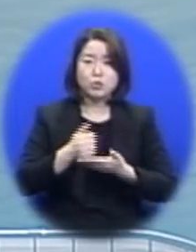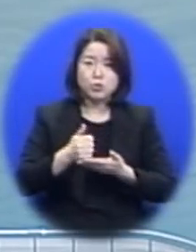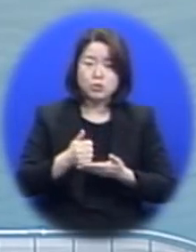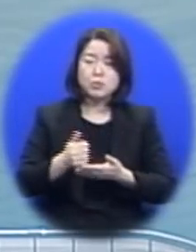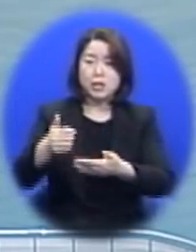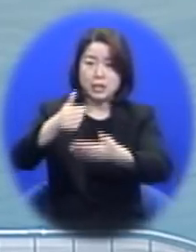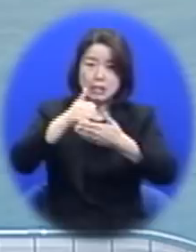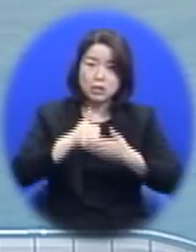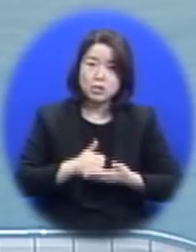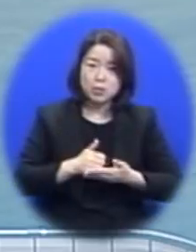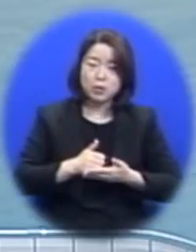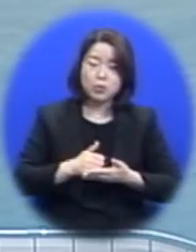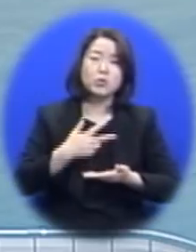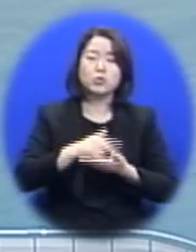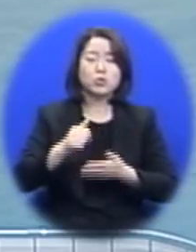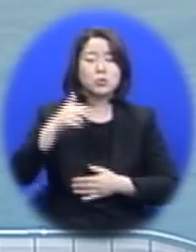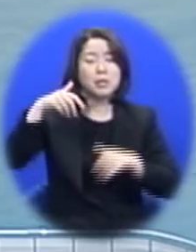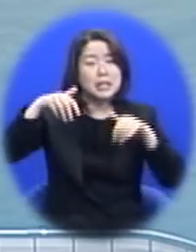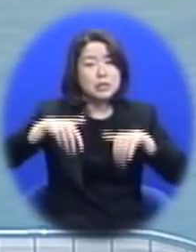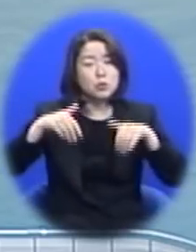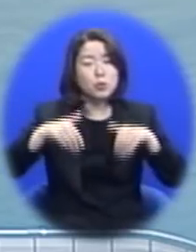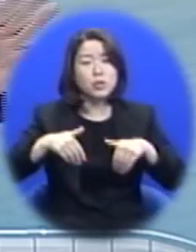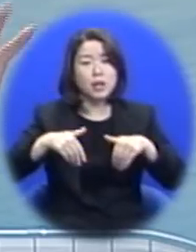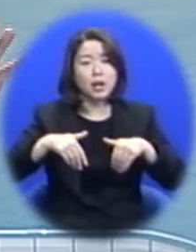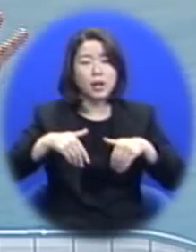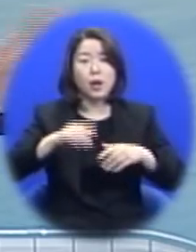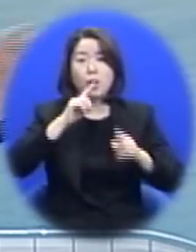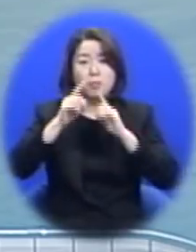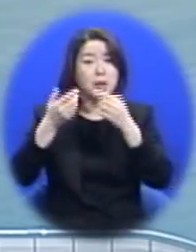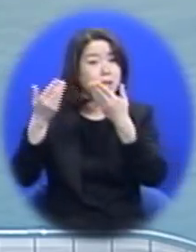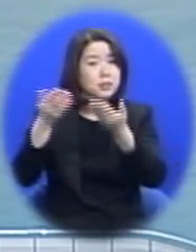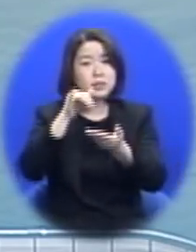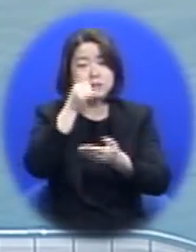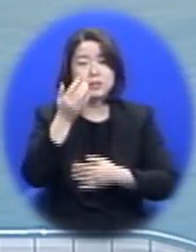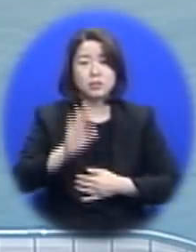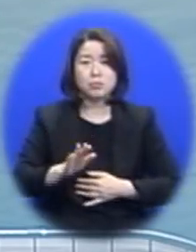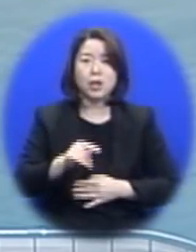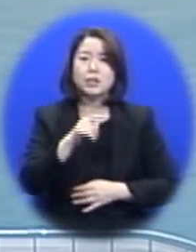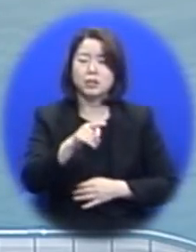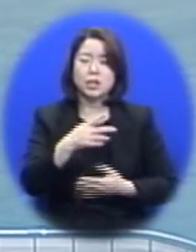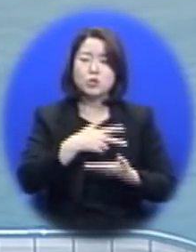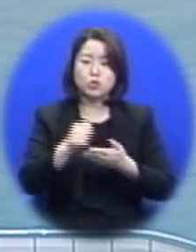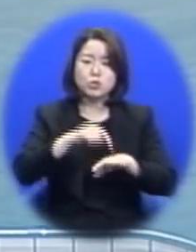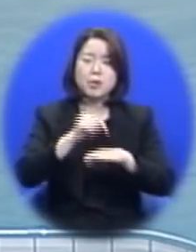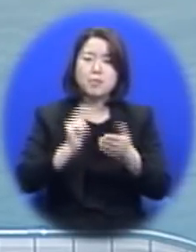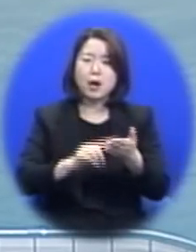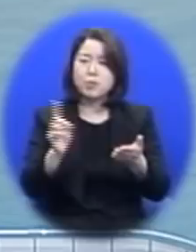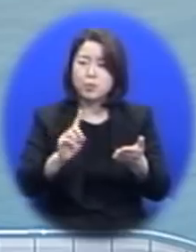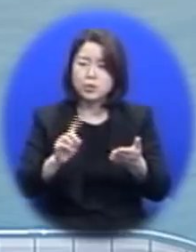하면서도 예수님의 마음이 어떤지는 그때까지 정확히 알지 못했습니다.